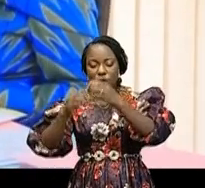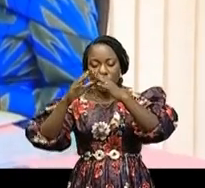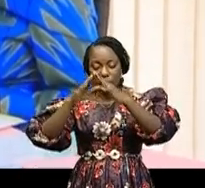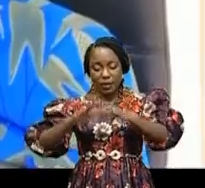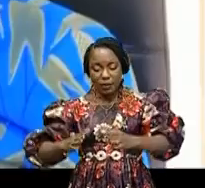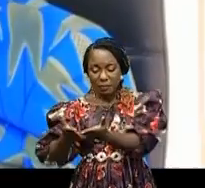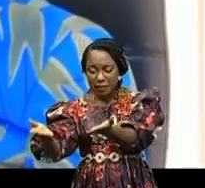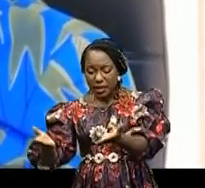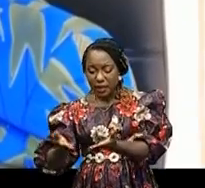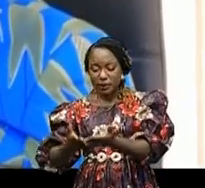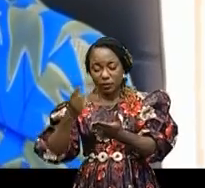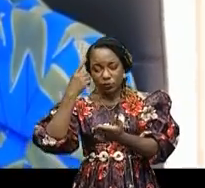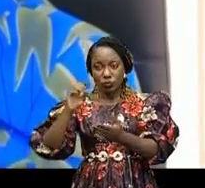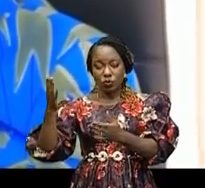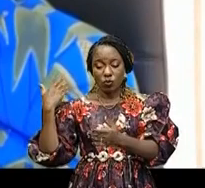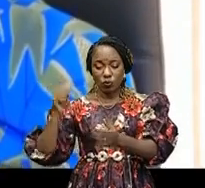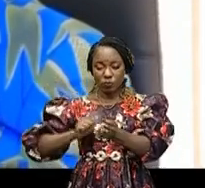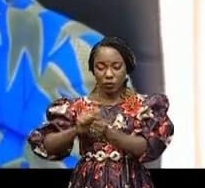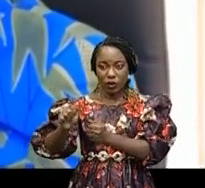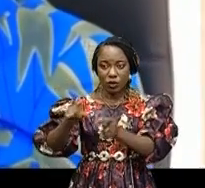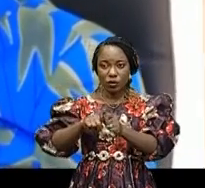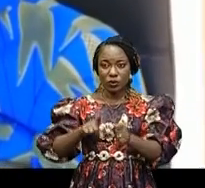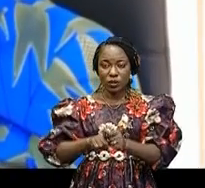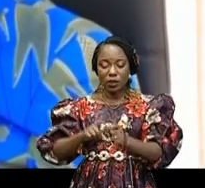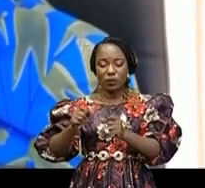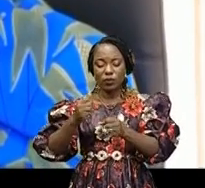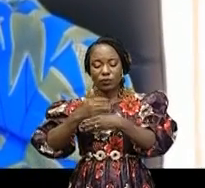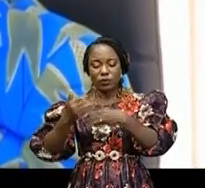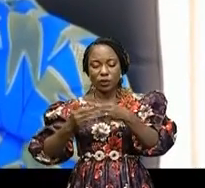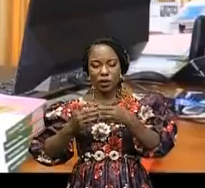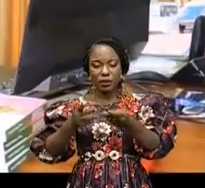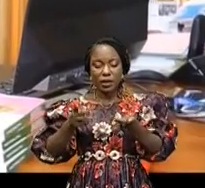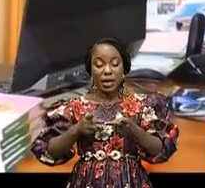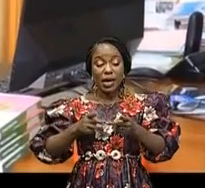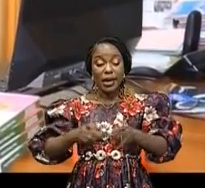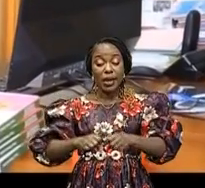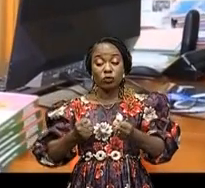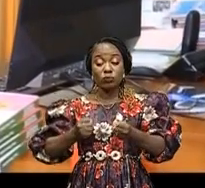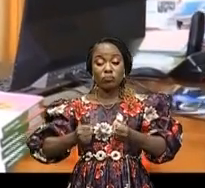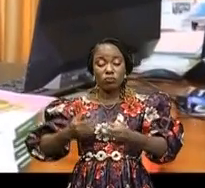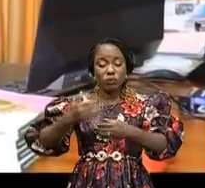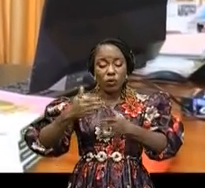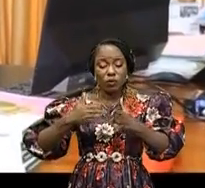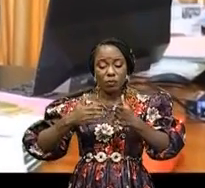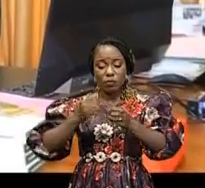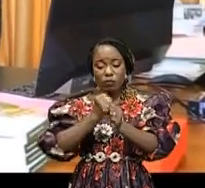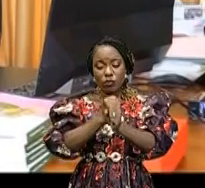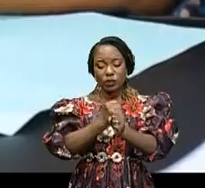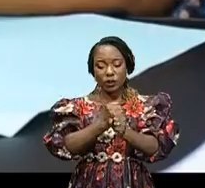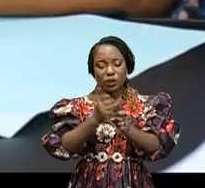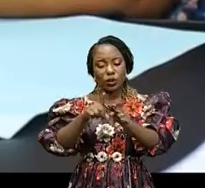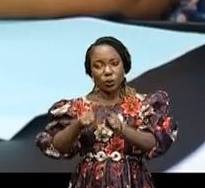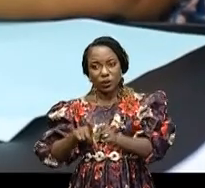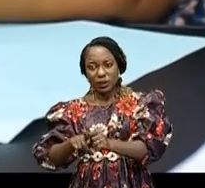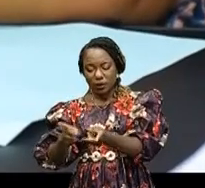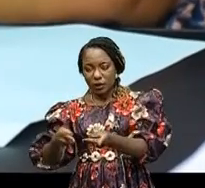appropriés, les financements de travaux de lutte anti-érosive, là où les érosions se développent afin de protéger les bâtisses menacées